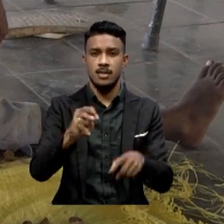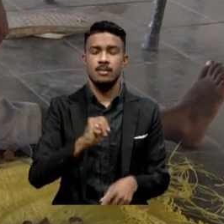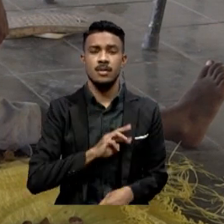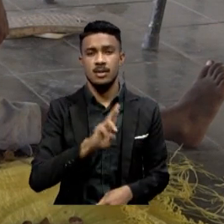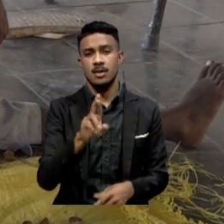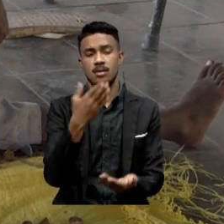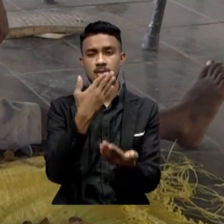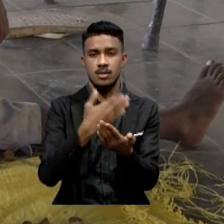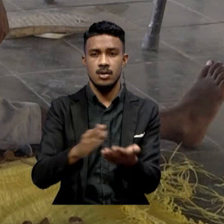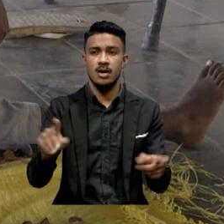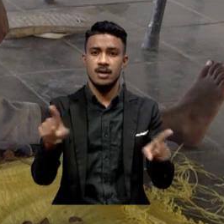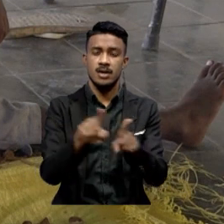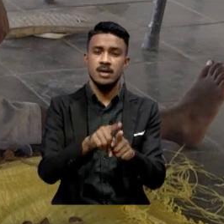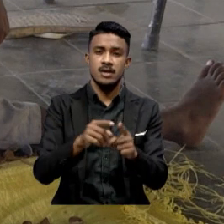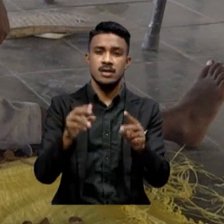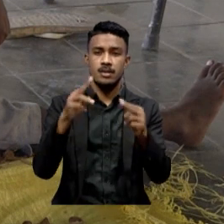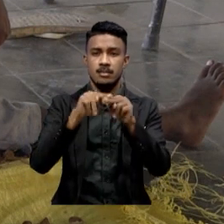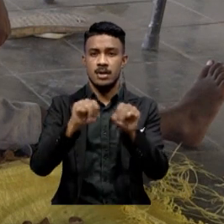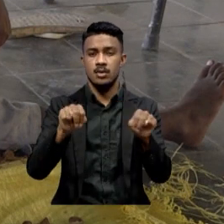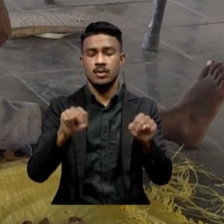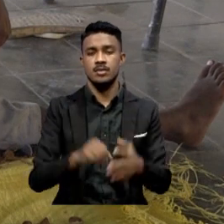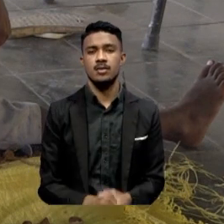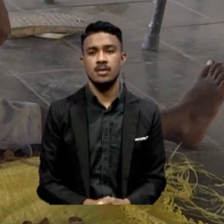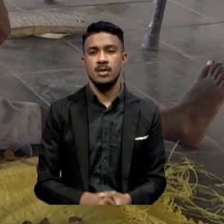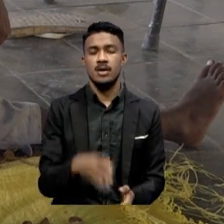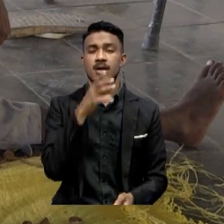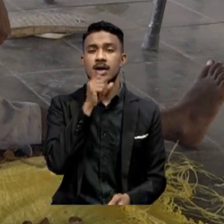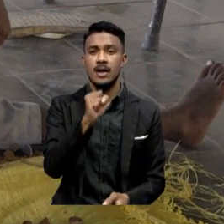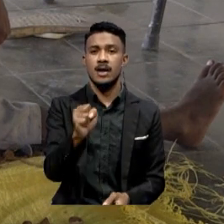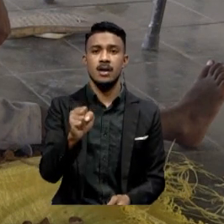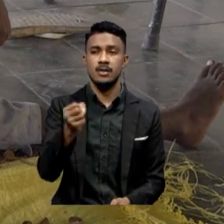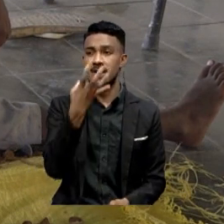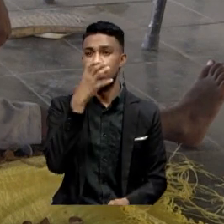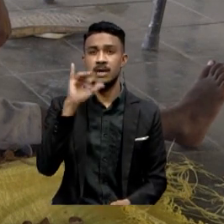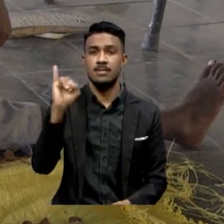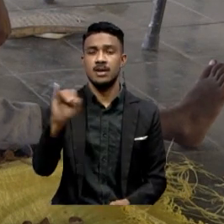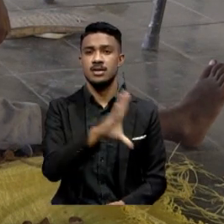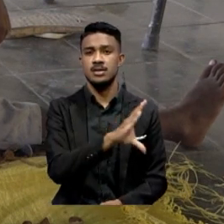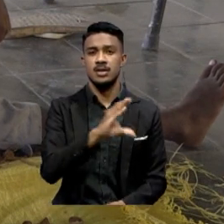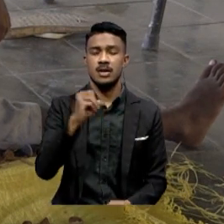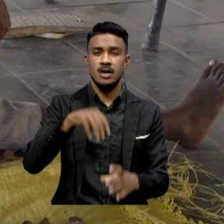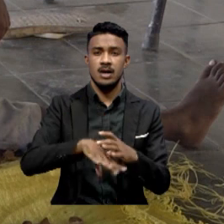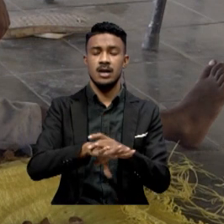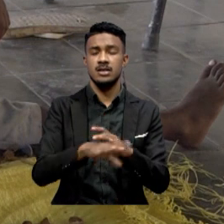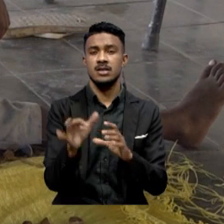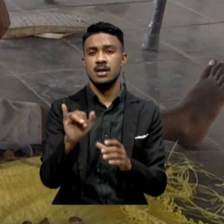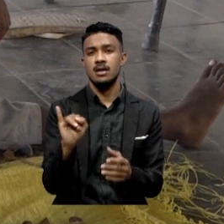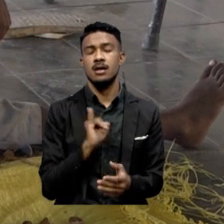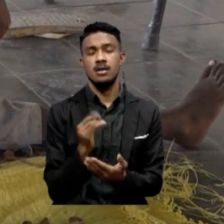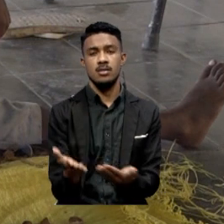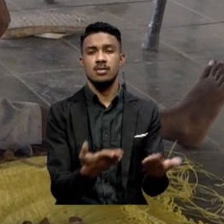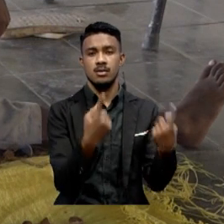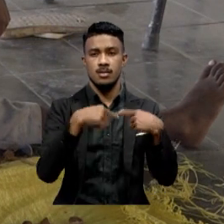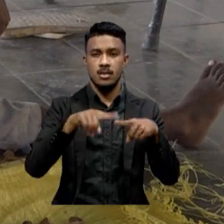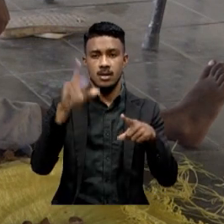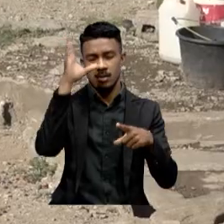hola fal wan han setan man tolong serne dero kai manas ho akar serne ne ha lore me sai bu ka fal